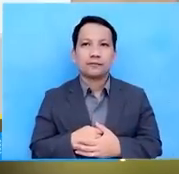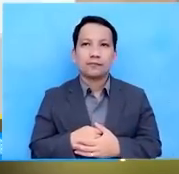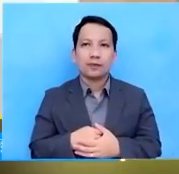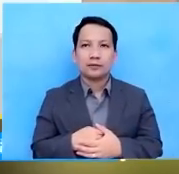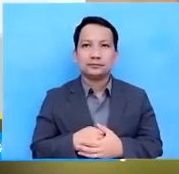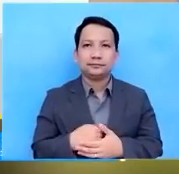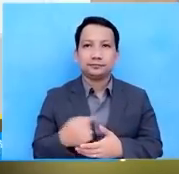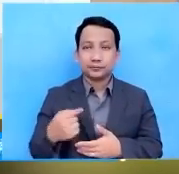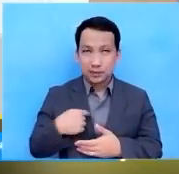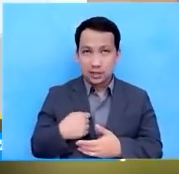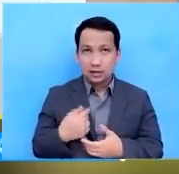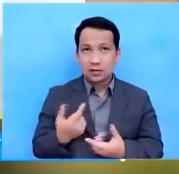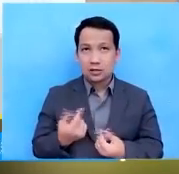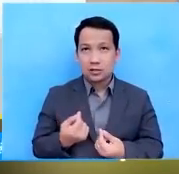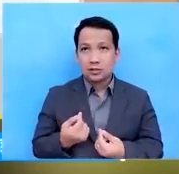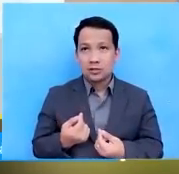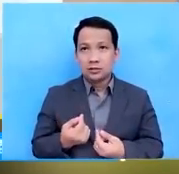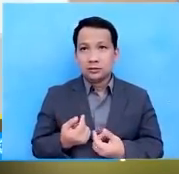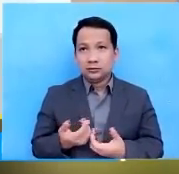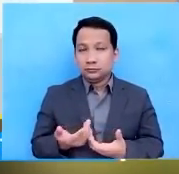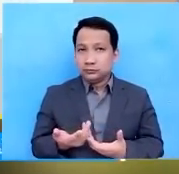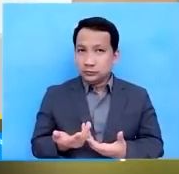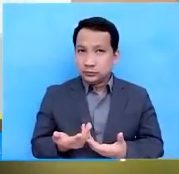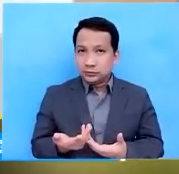naman po ako,